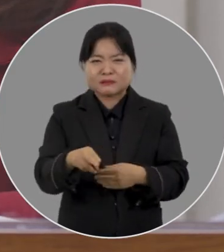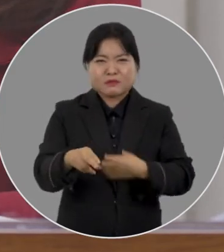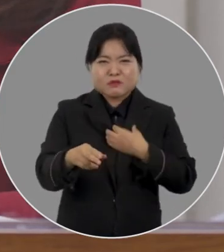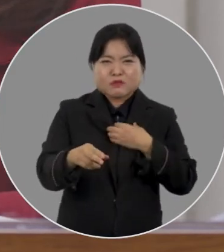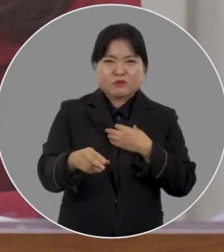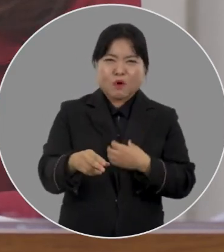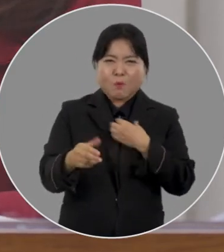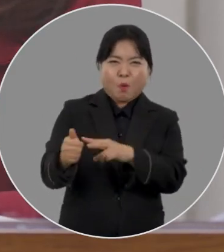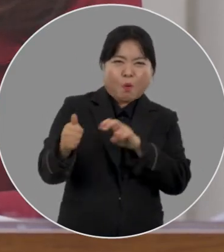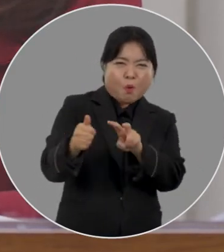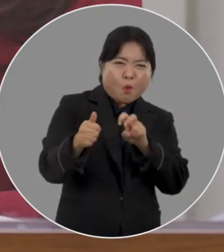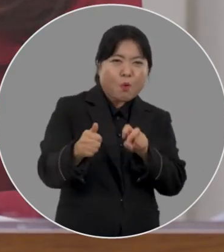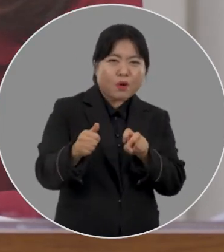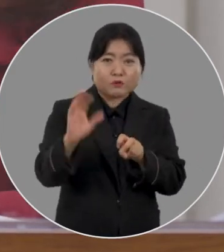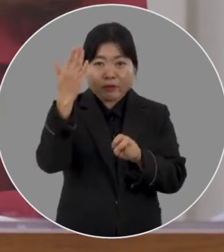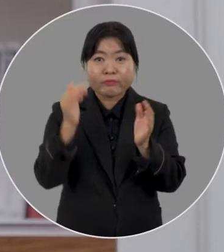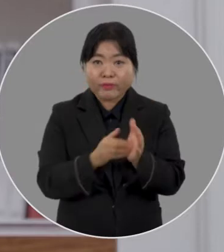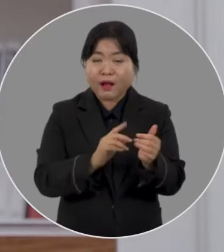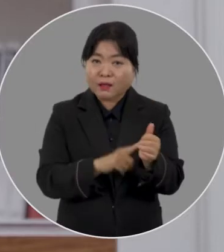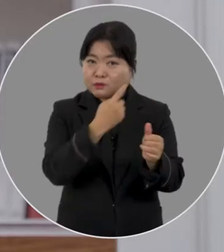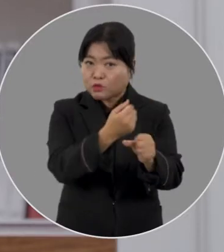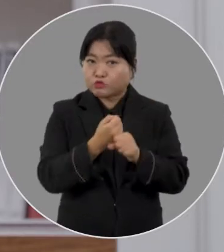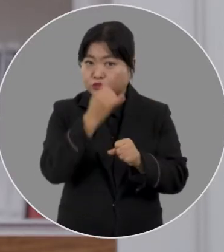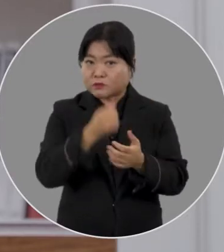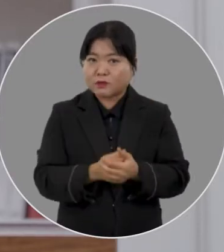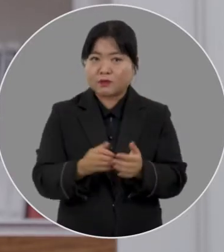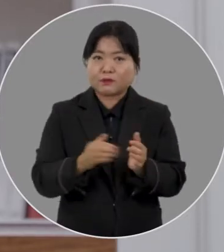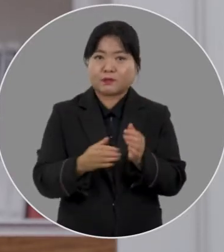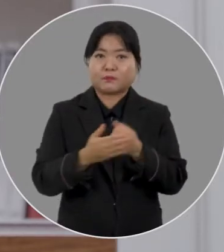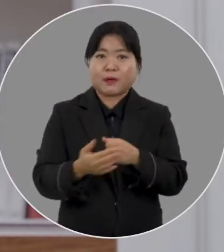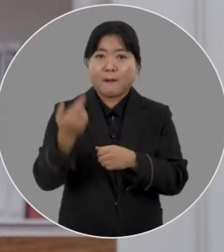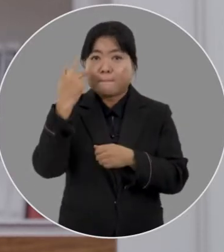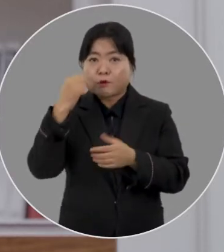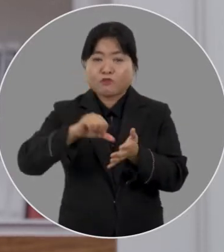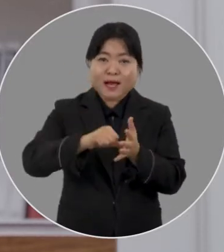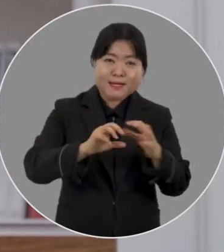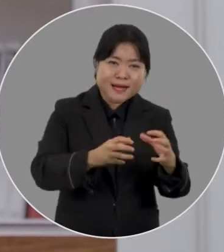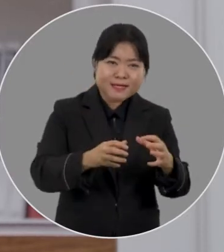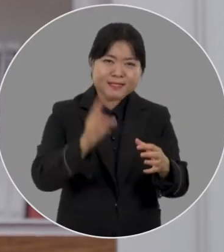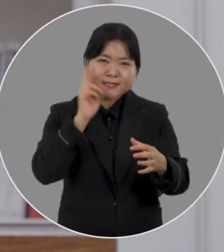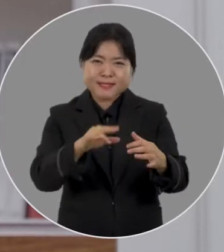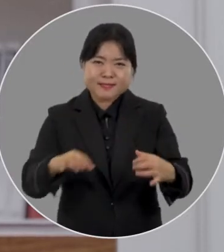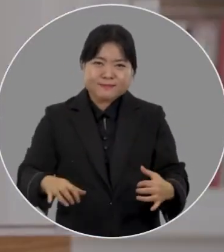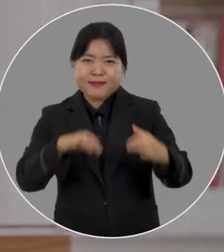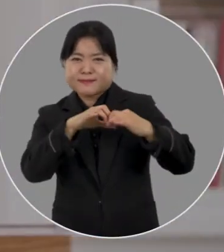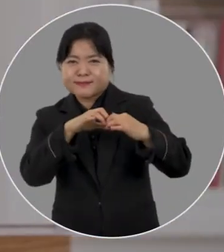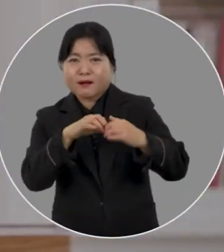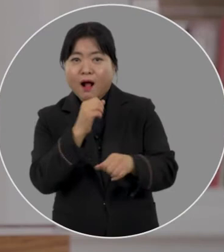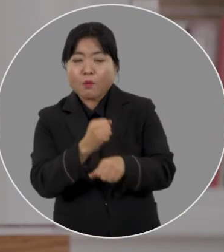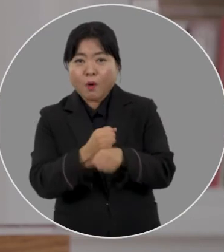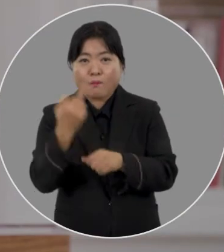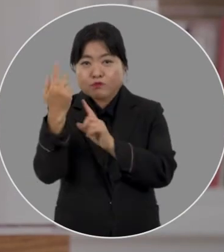혐오의 배경이 되었다 이런 연구들도 있거든요. 그러니까 미국과 이란이 지금 극단적 대치를 하고 이제